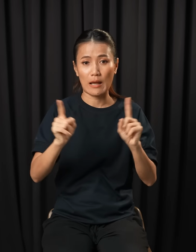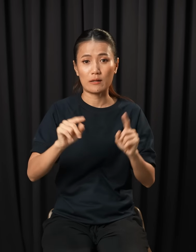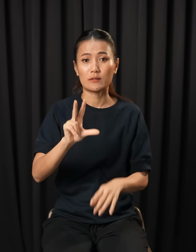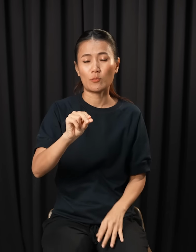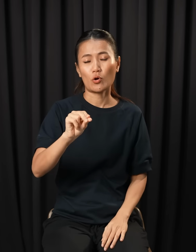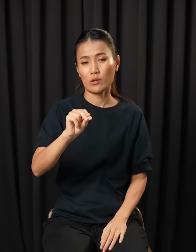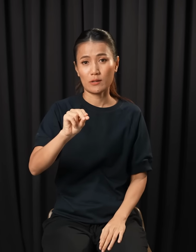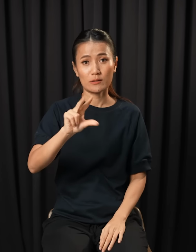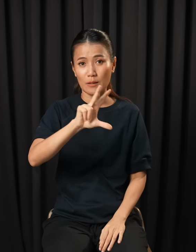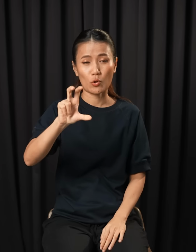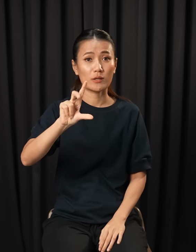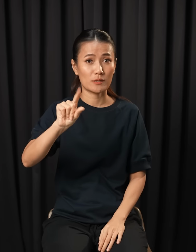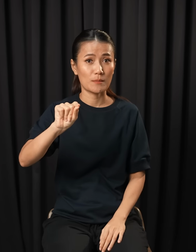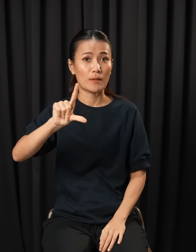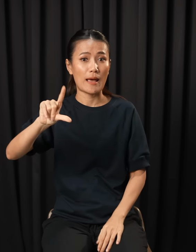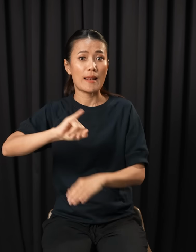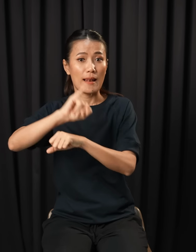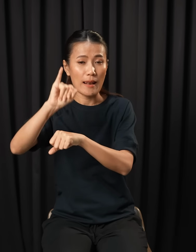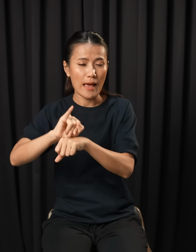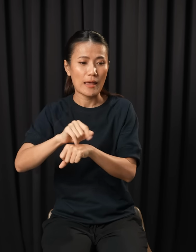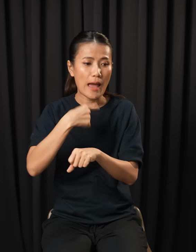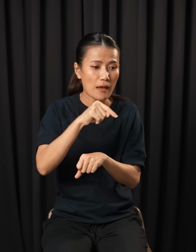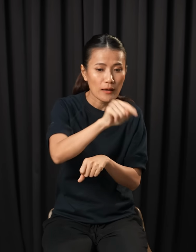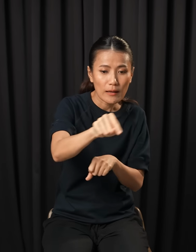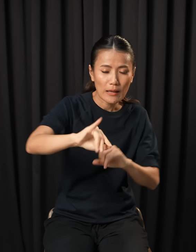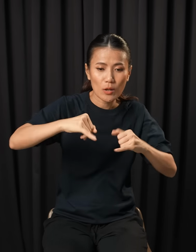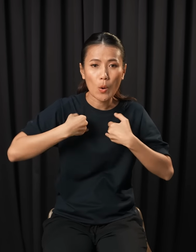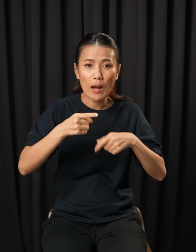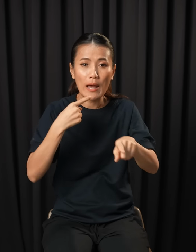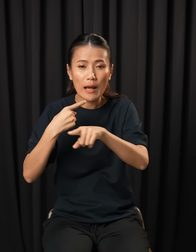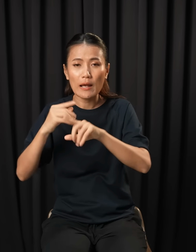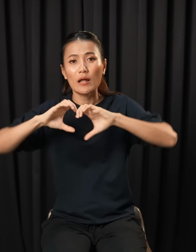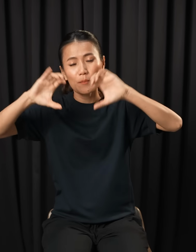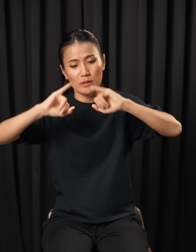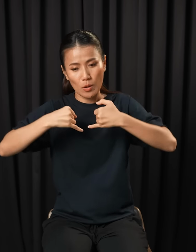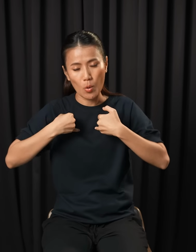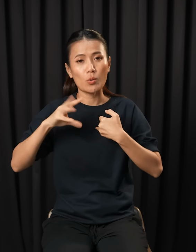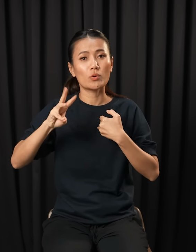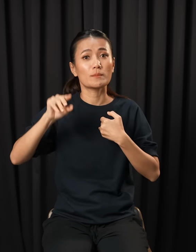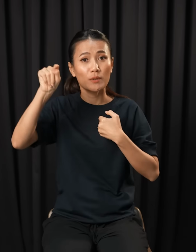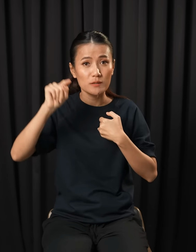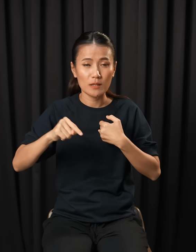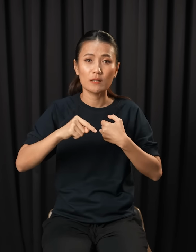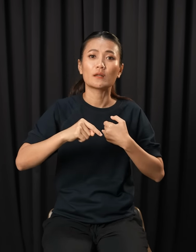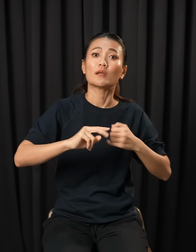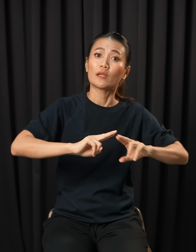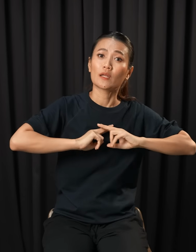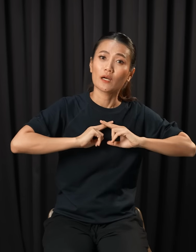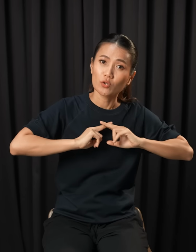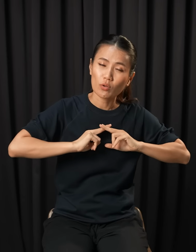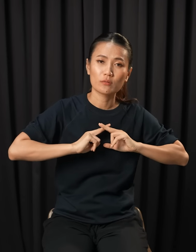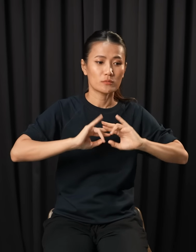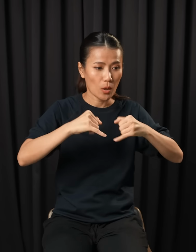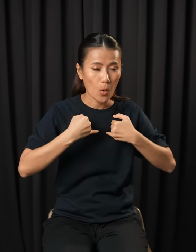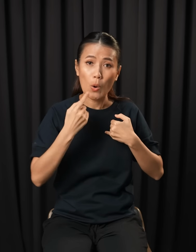นอดีตประธานกรรมาธิการที่ดินเพราะฉะนั้นไอ้ข้อมูลต่างๆว่า320ล้านไร่อยู่กับใครบ้างเนี่ยผมเห็นหมดอยู่กับทหารอยู่12ล้านไร่เป็น